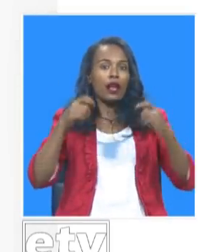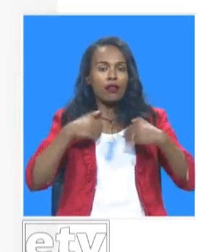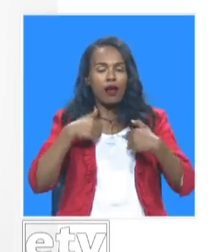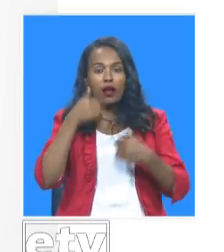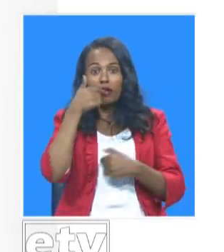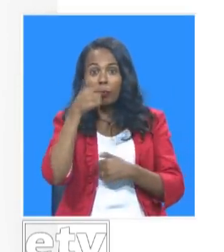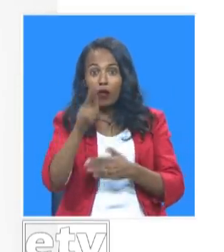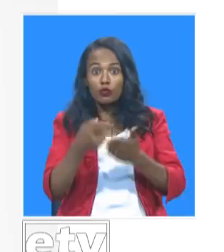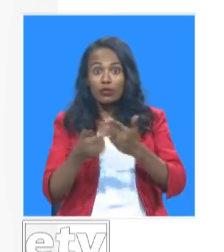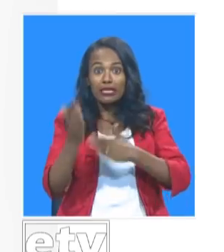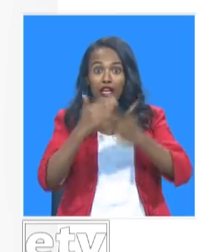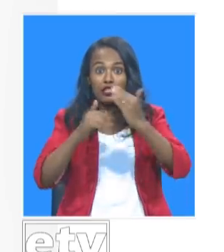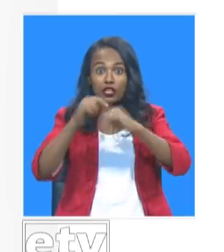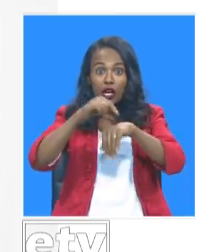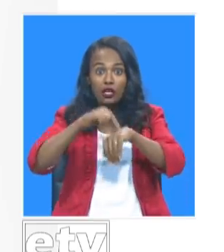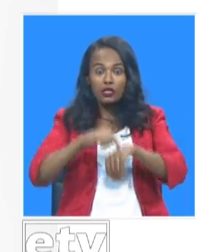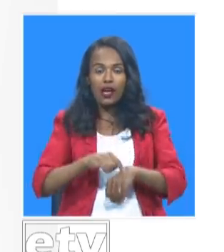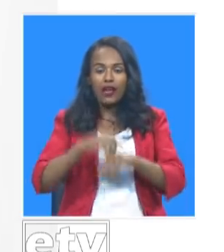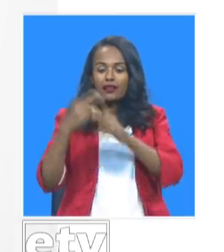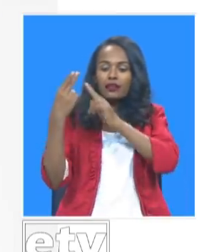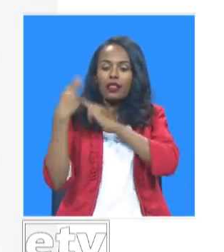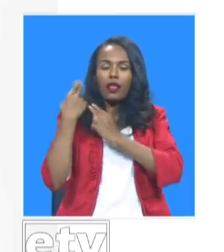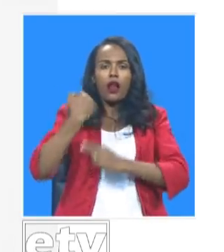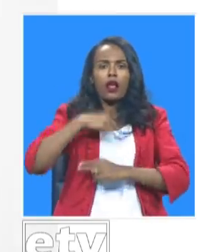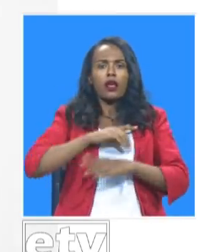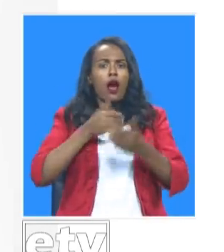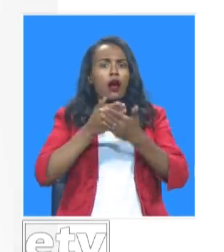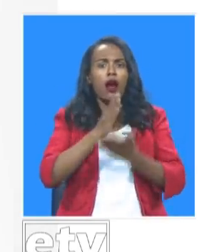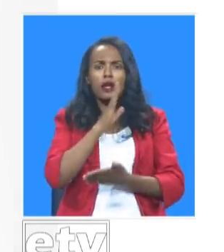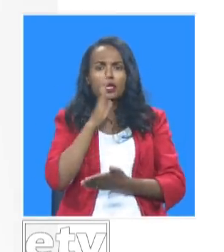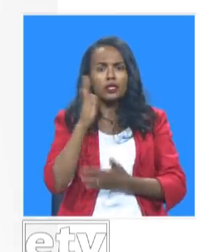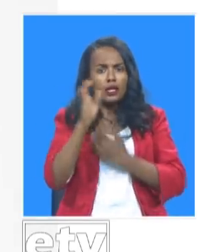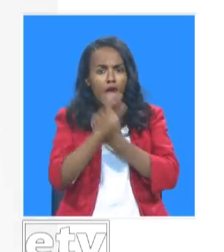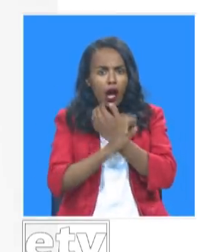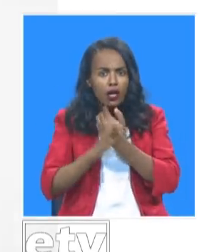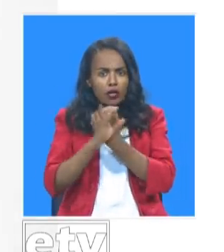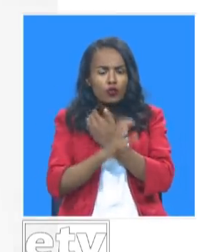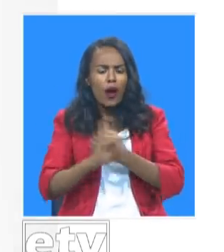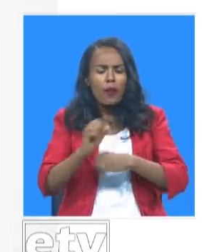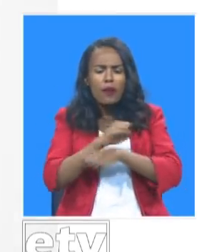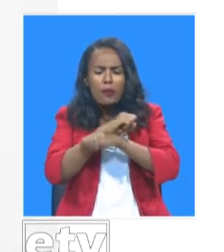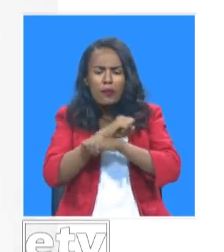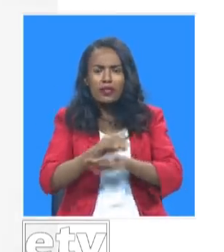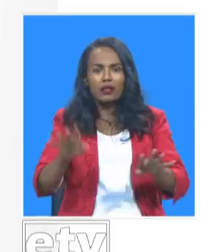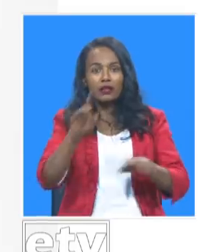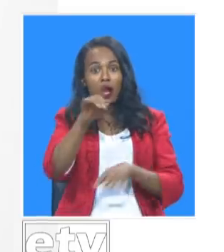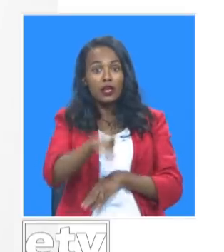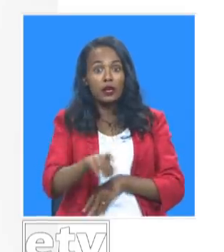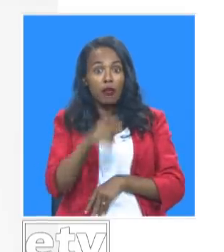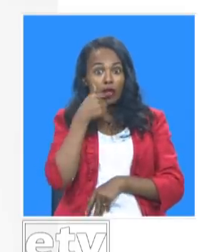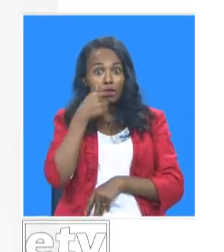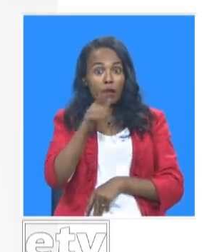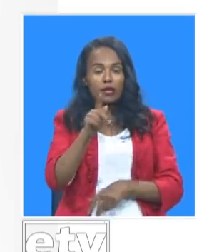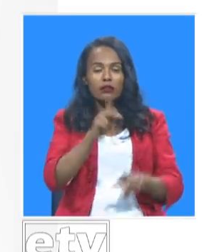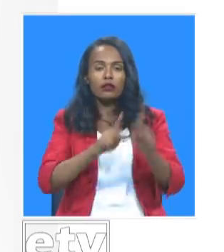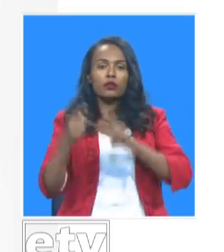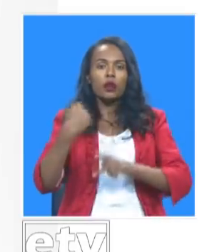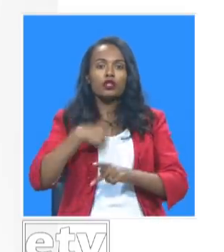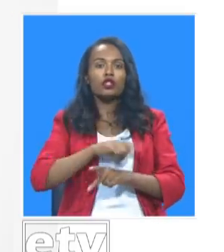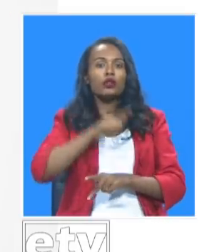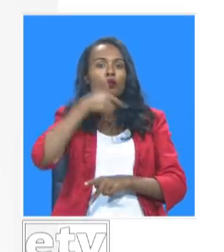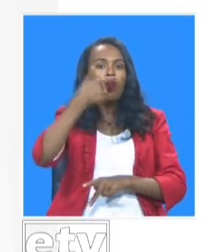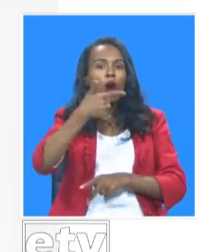አርበኞቹ በዚህ አስቸጋሪ ወቅት ስልጣን ለኛ ካልደረሰን ሀገሪቷ መበታተን አለባት በማለት ህዝባችንን